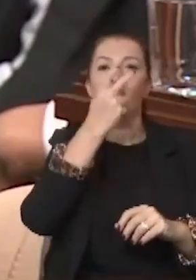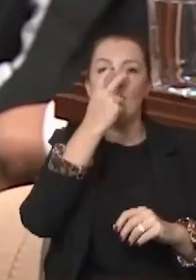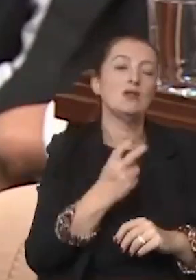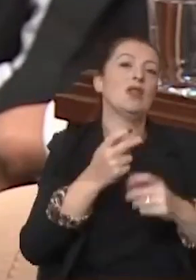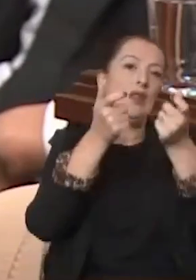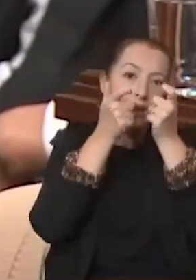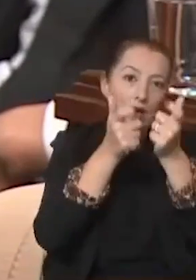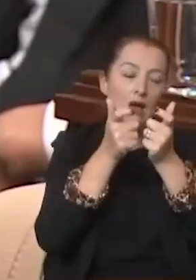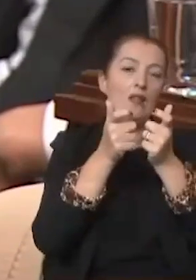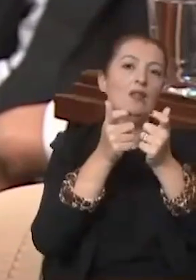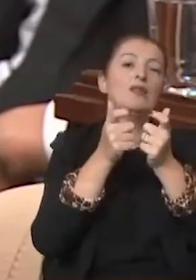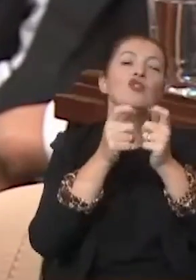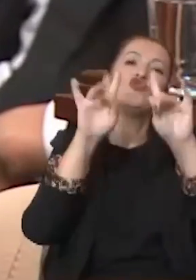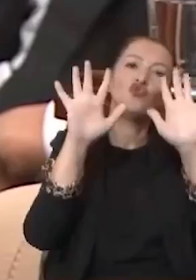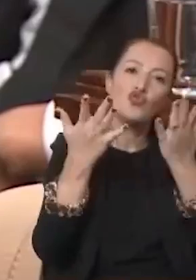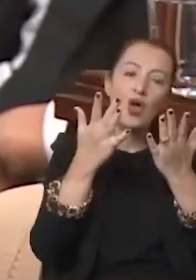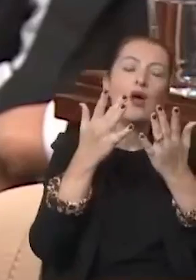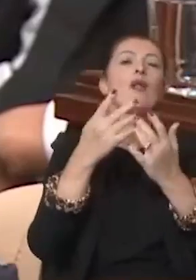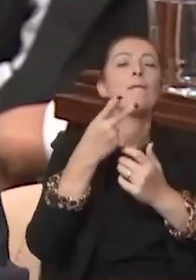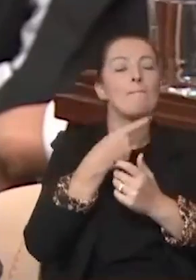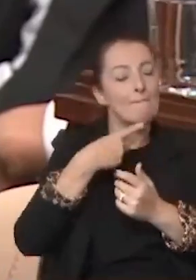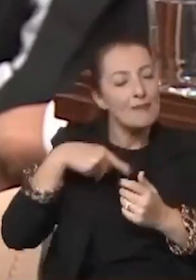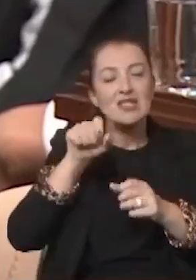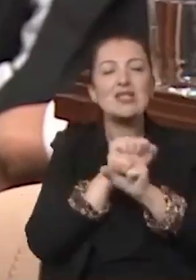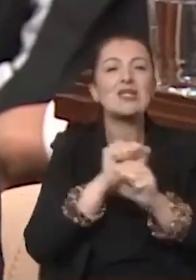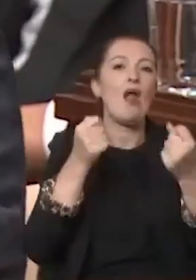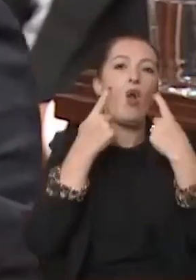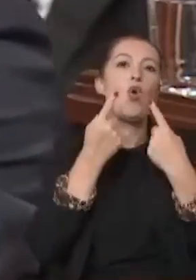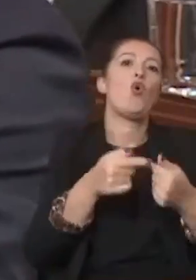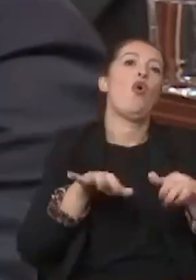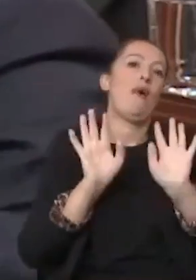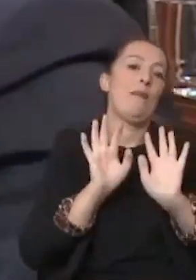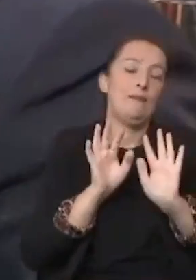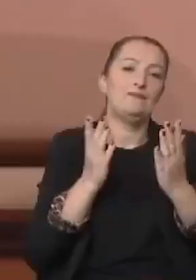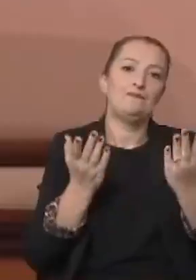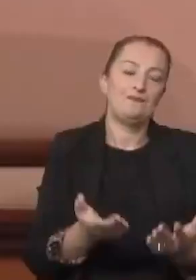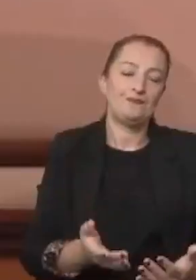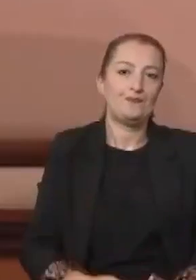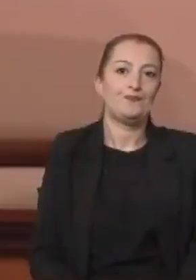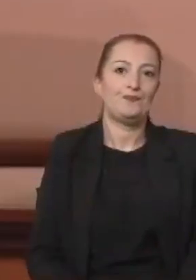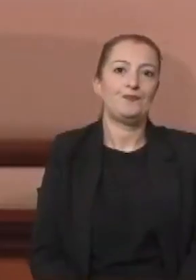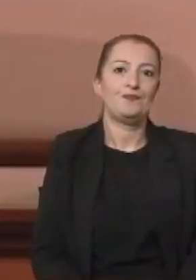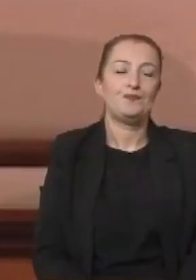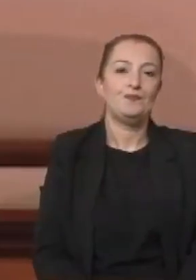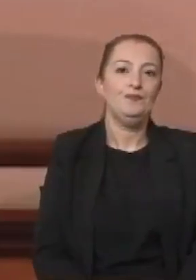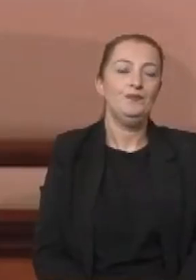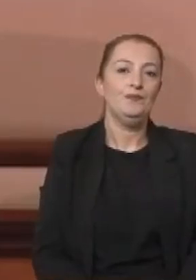gösterirsiniz. İnşallah kurumda bizler de bundan zarar görmeyiz. Arz ederim. Evet, peki. Murat